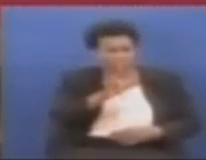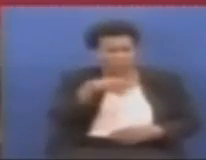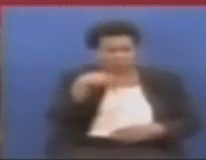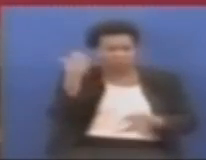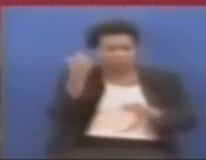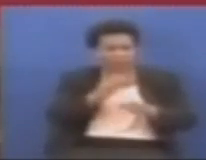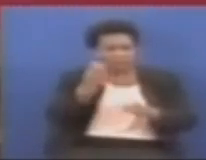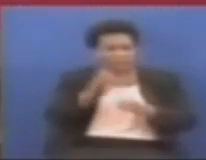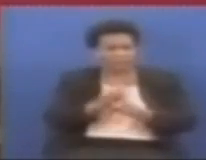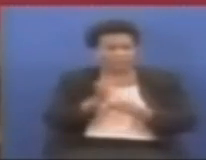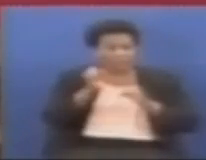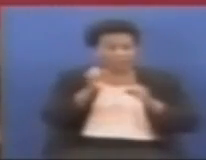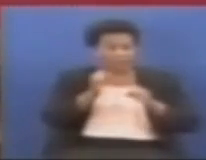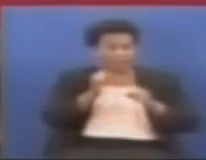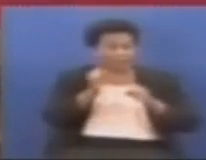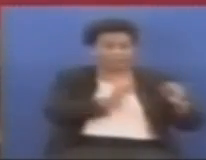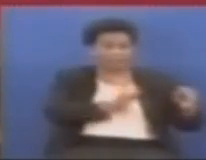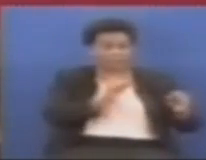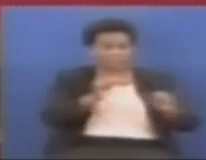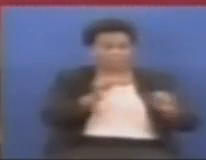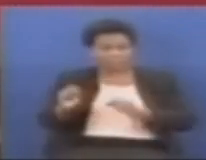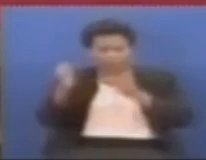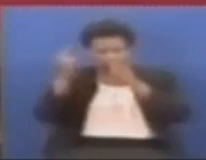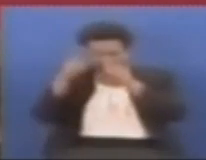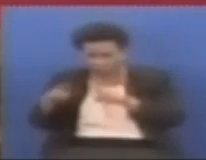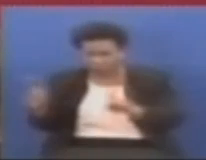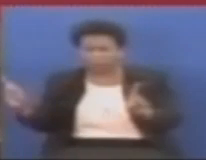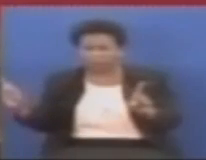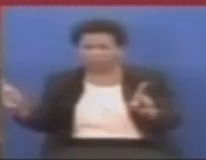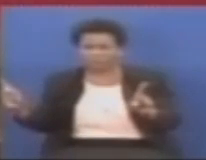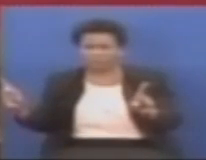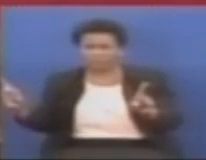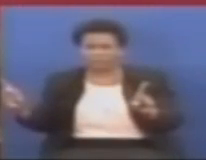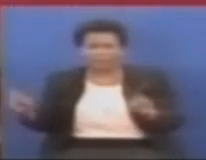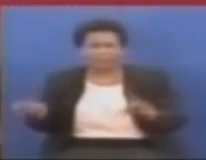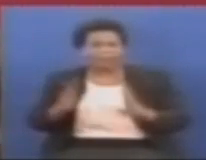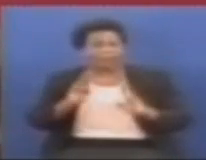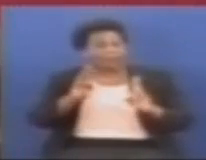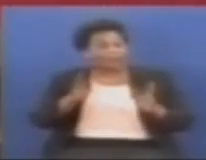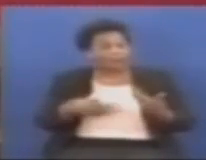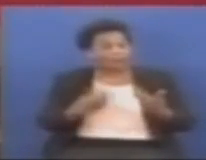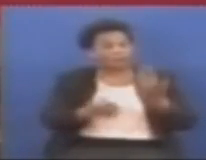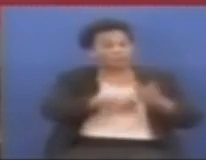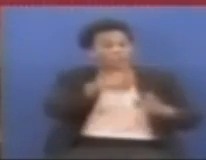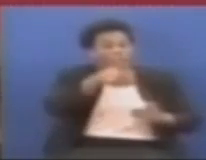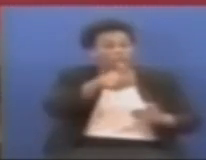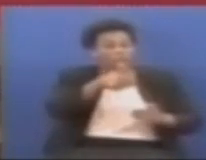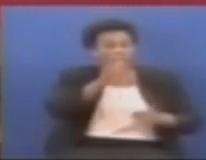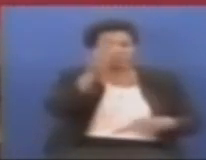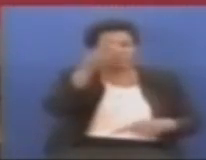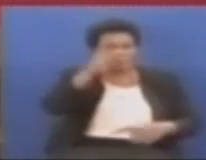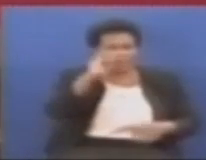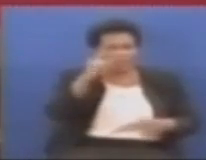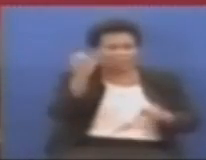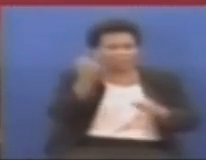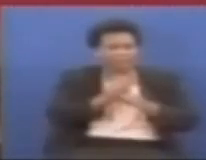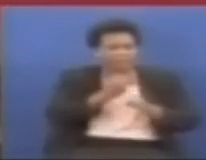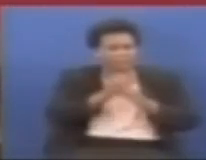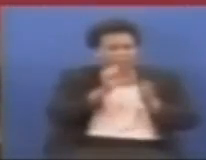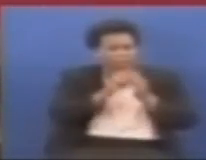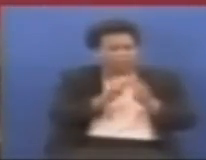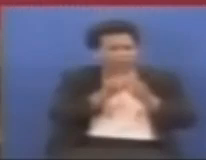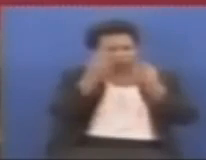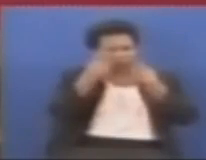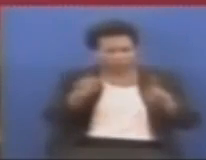pale alipotoa ushuhuda wa namna ambavyo serikali ya Chama cha Mapinduzi imefanya kazi kubwa ya usimamizi